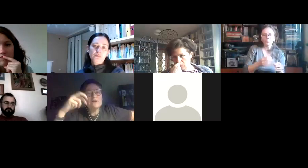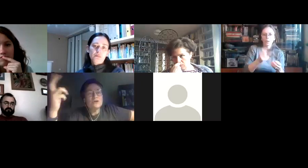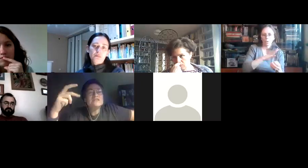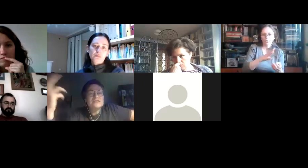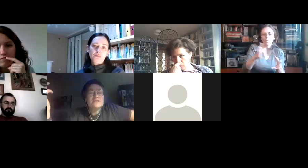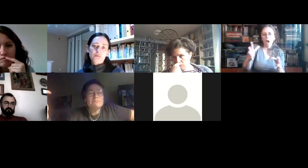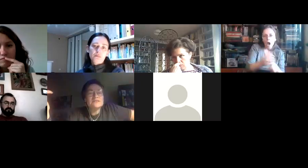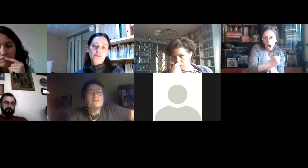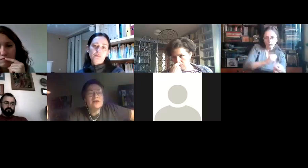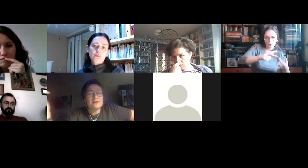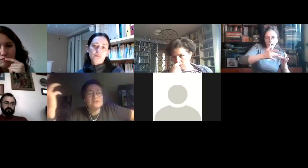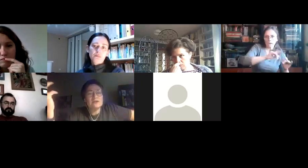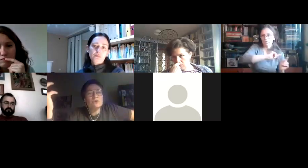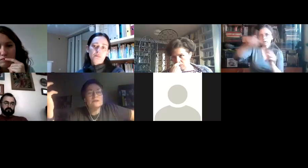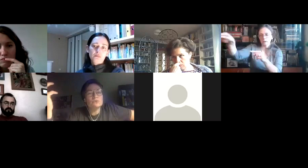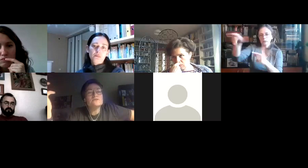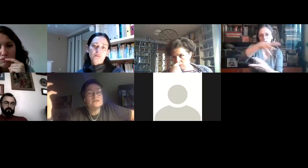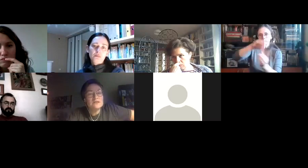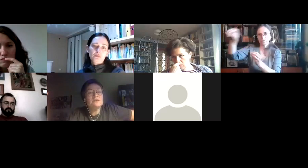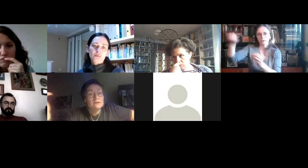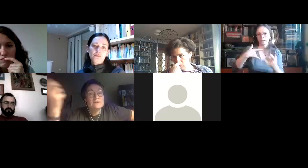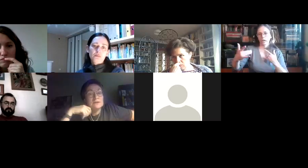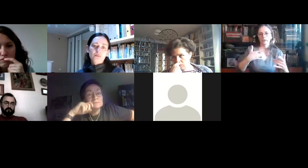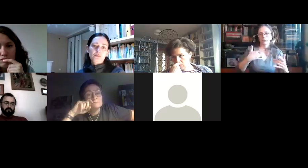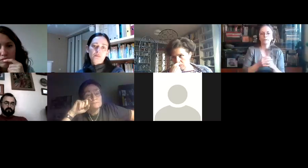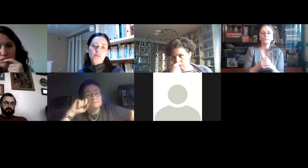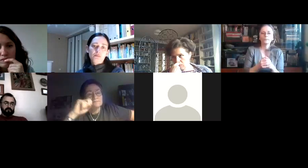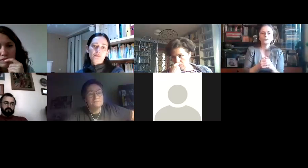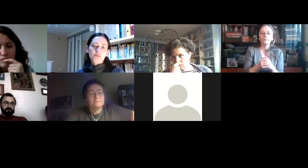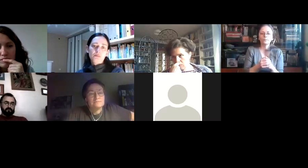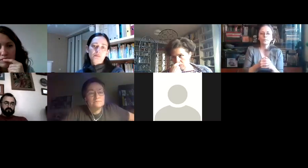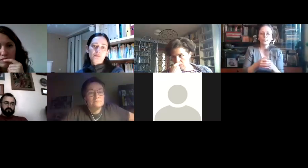По аналогии с образованием, где такой запрос возник.